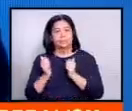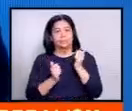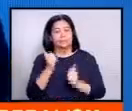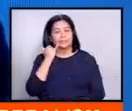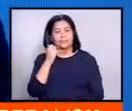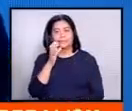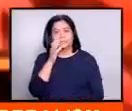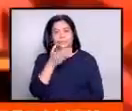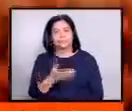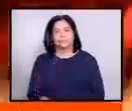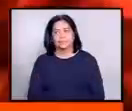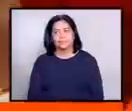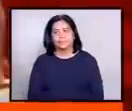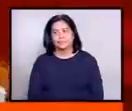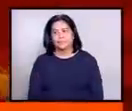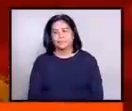si Jen Kalimon.